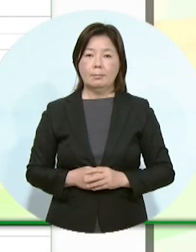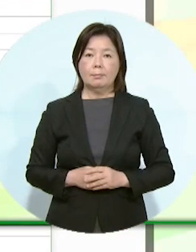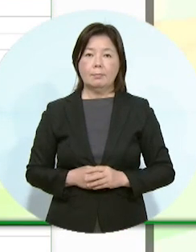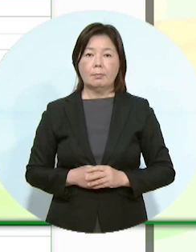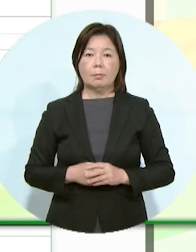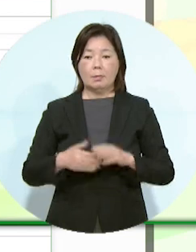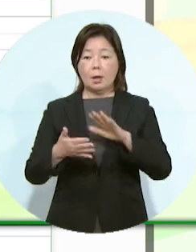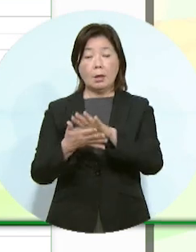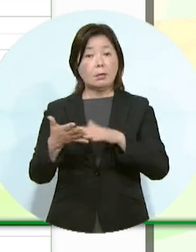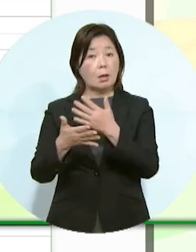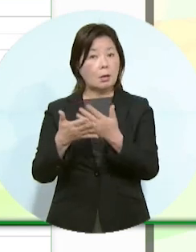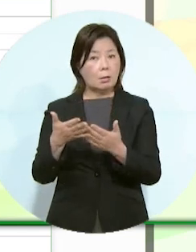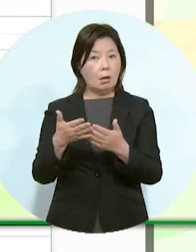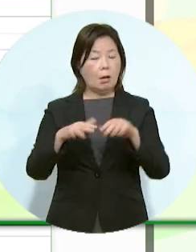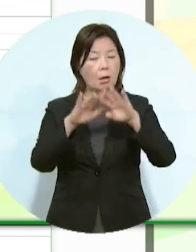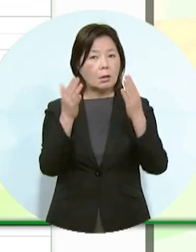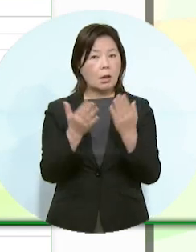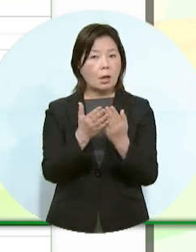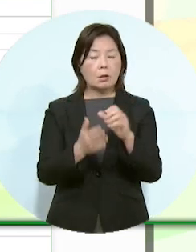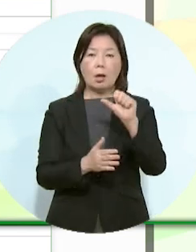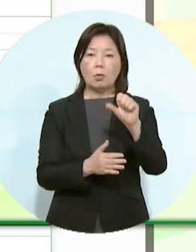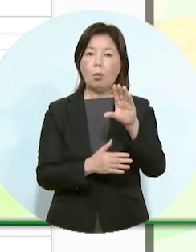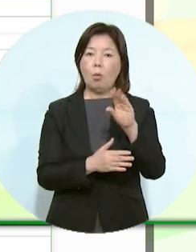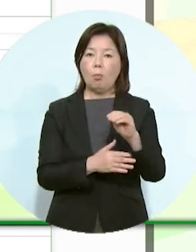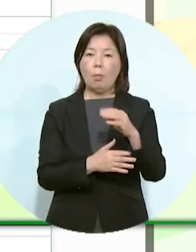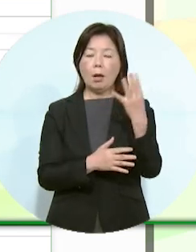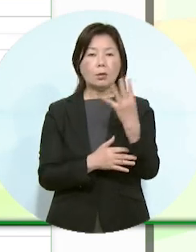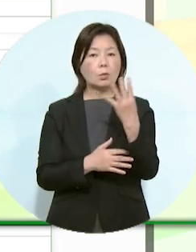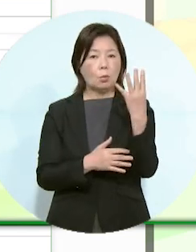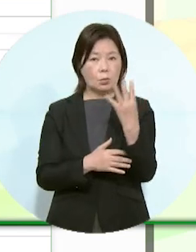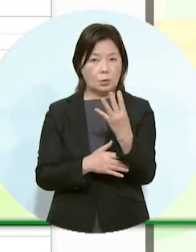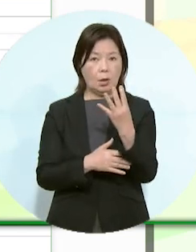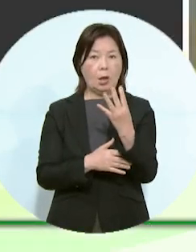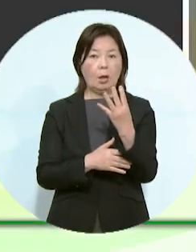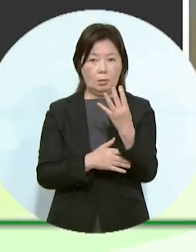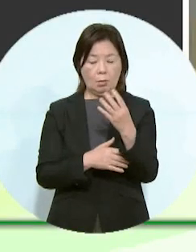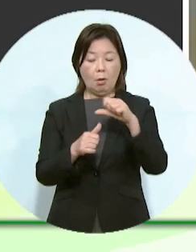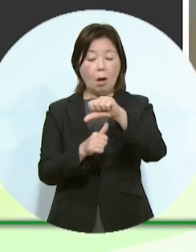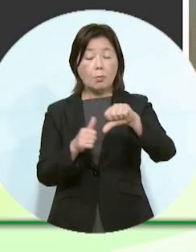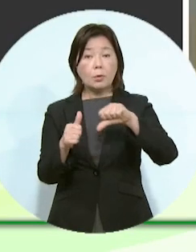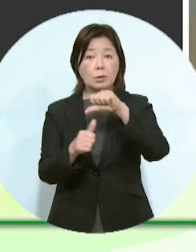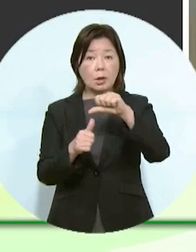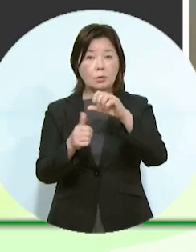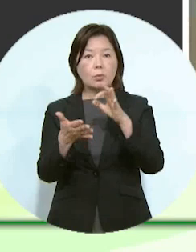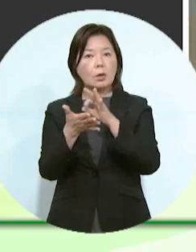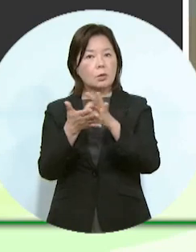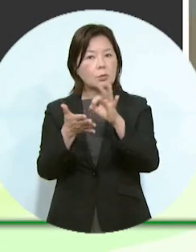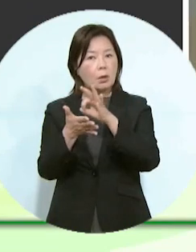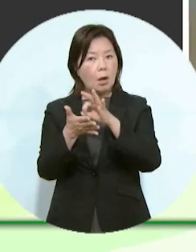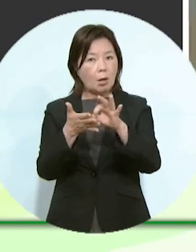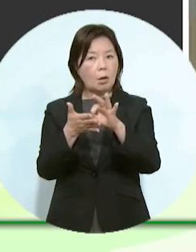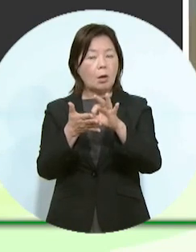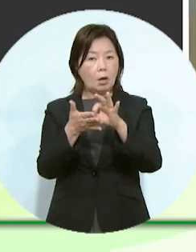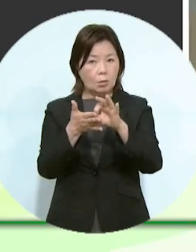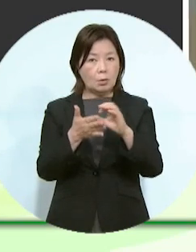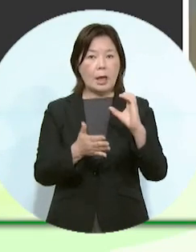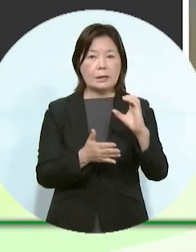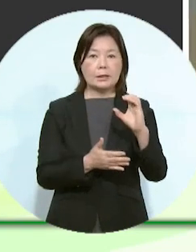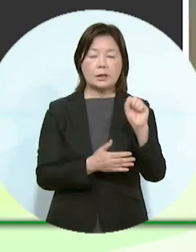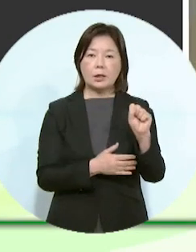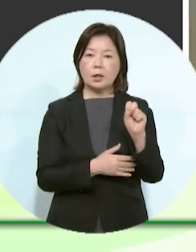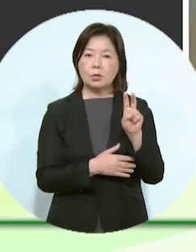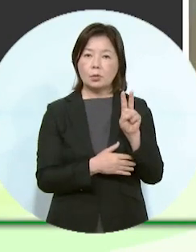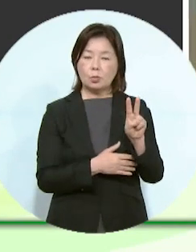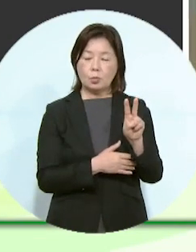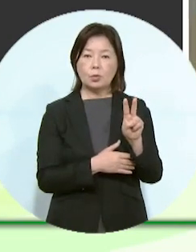掲載データおよそ5万4千件のうちアプリケーションなどの開発で利用される CSV ファイ